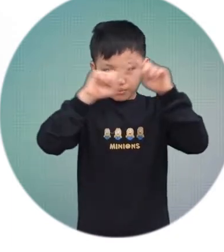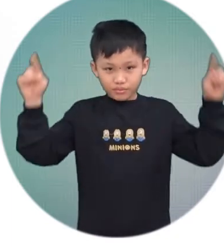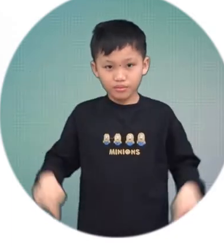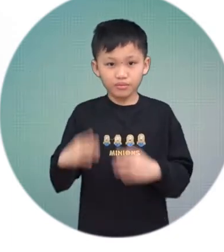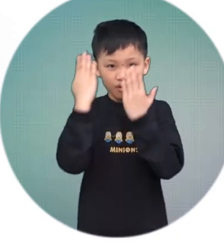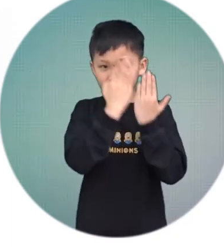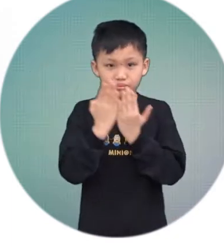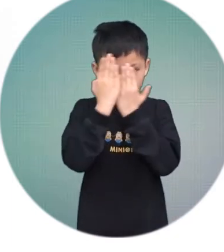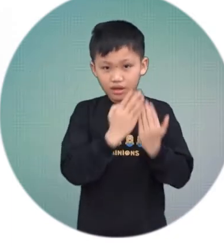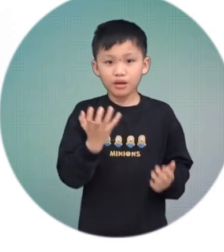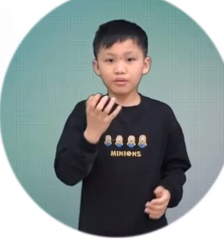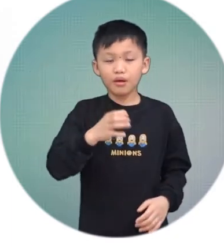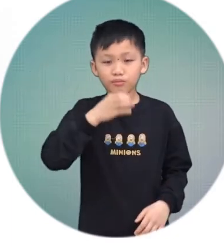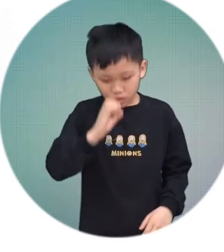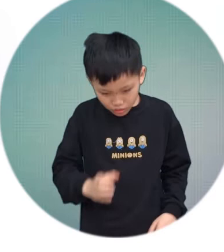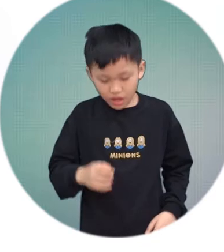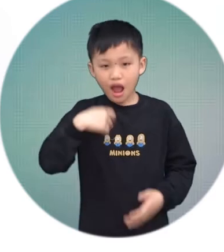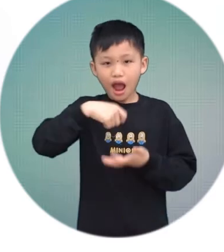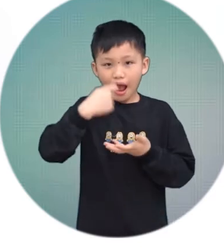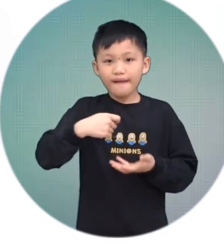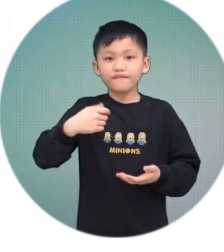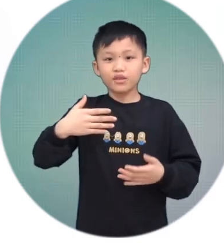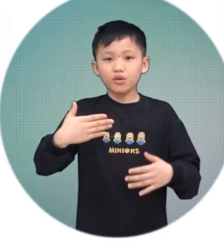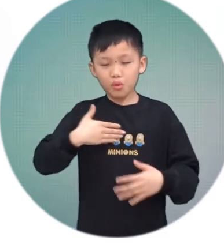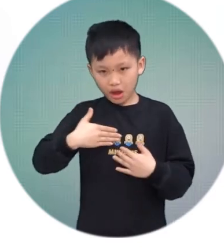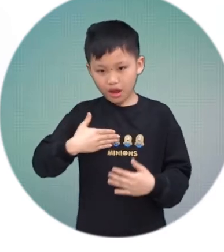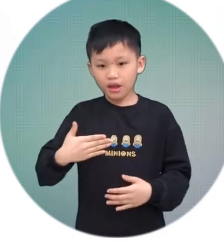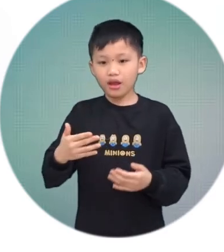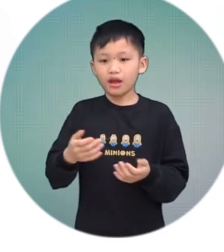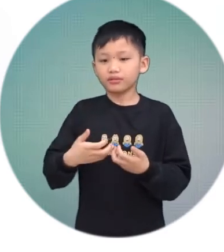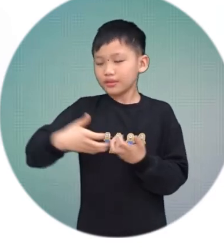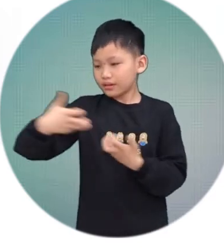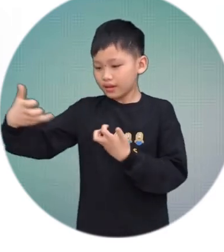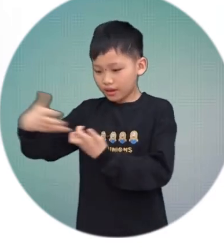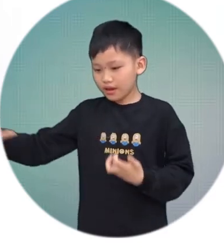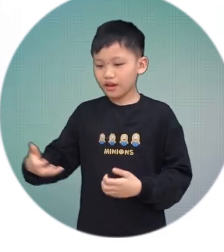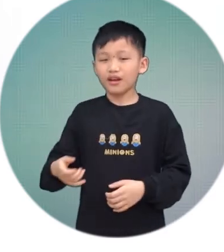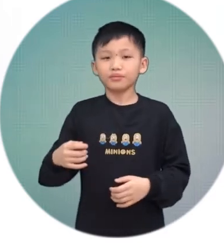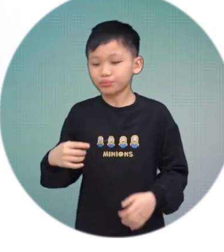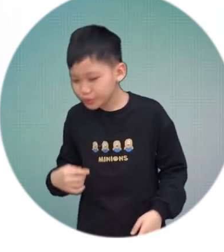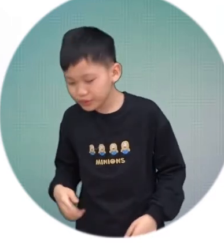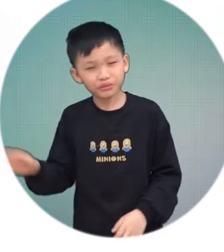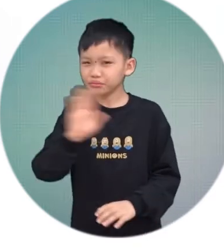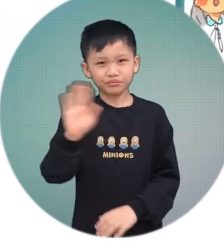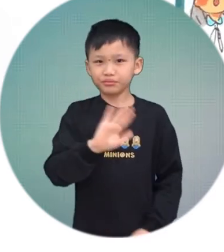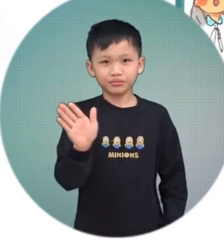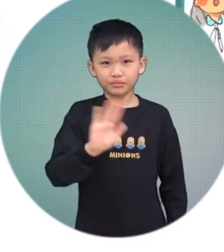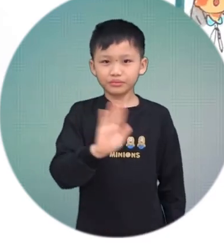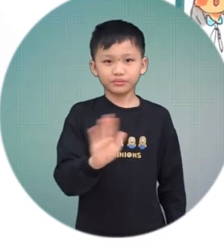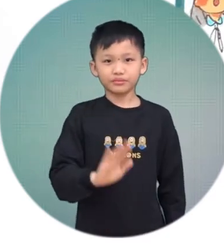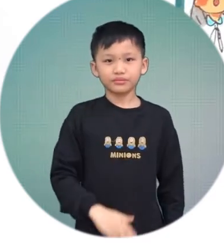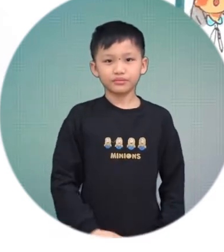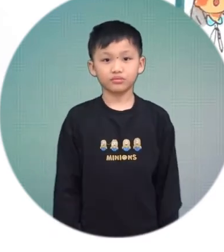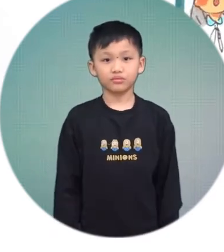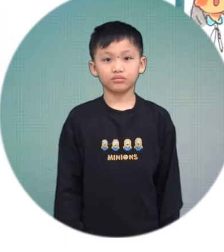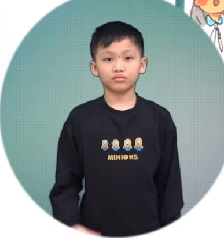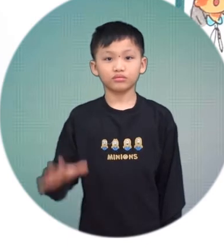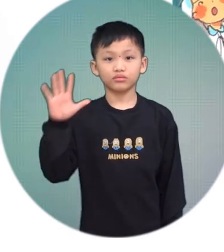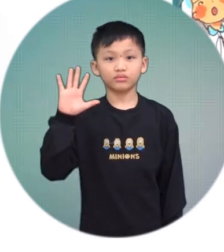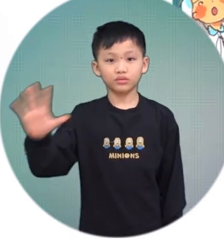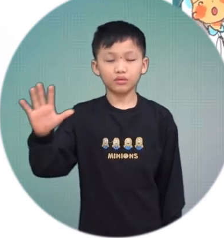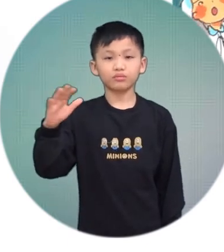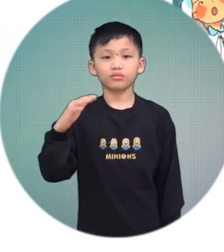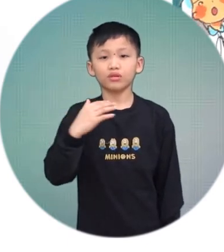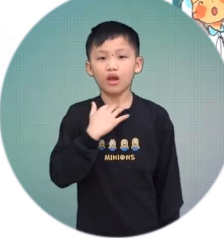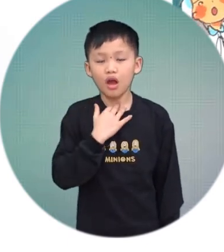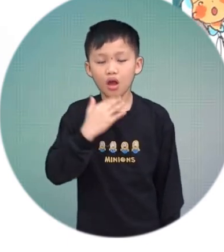4. Không dùng chung các đồ dùng cá nhân và khạc nhổ bừa bãi. 5. Khi có dấu hiệu sốt